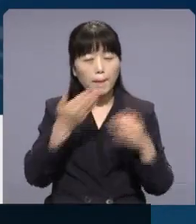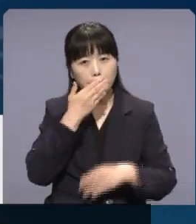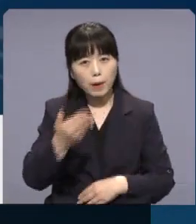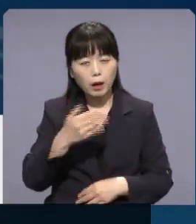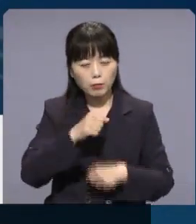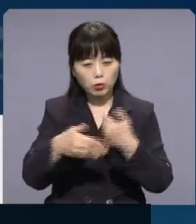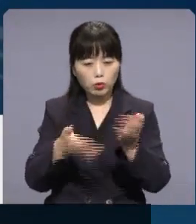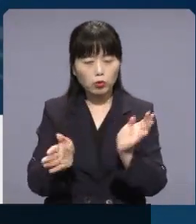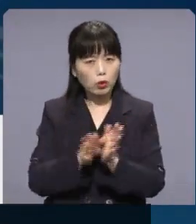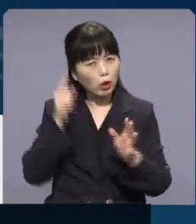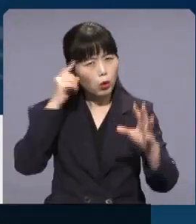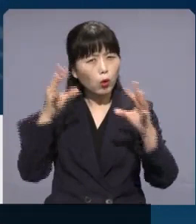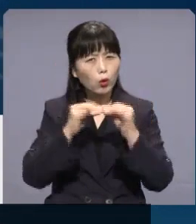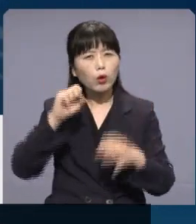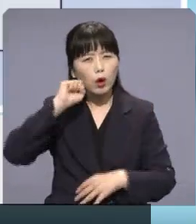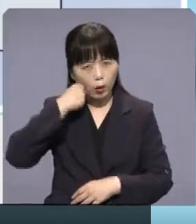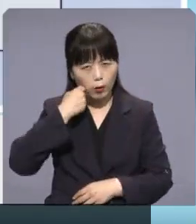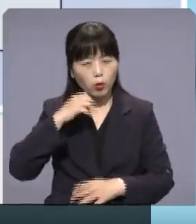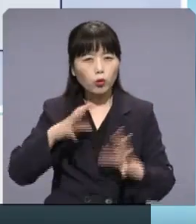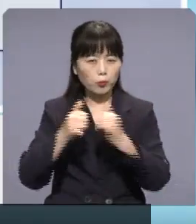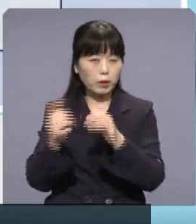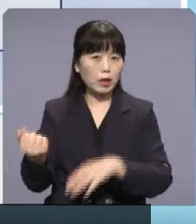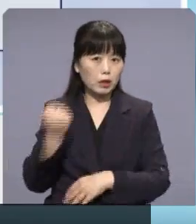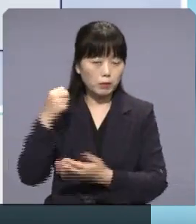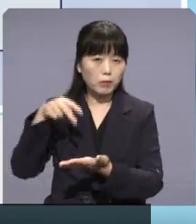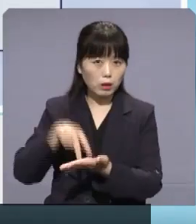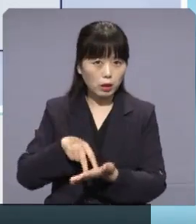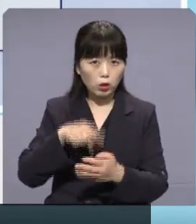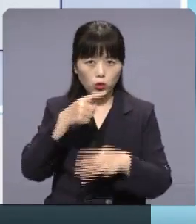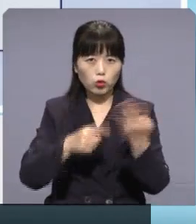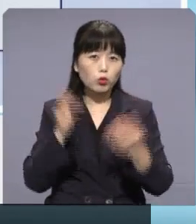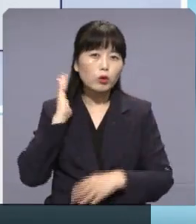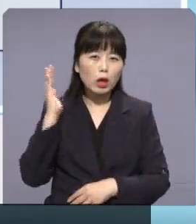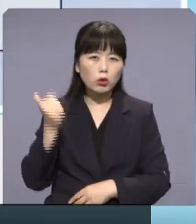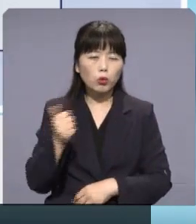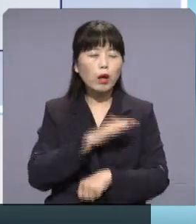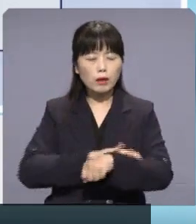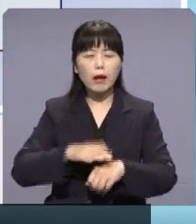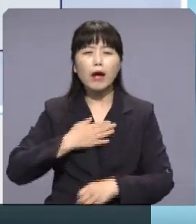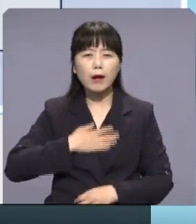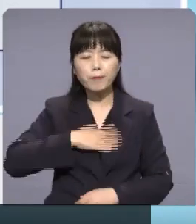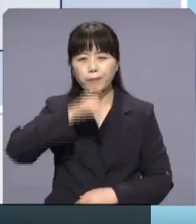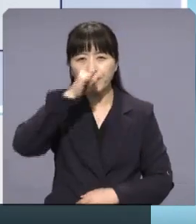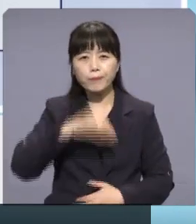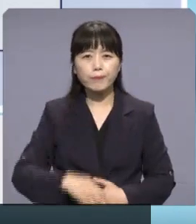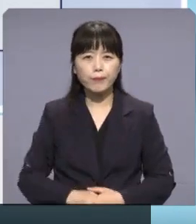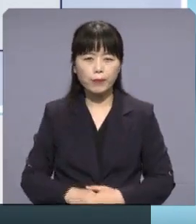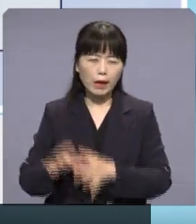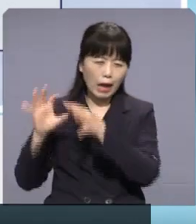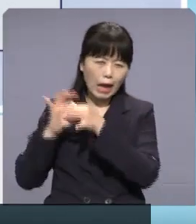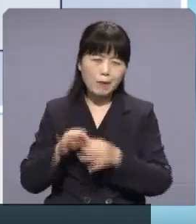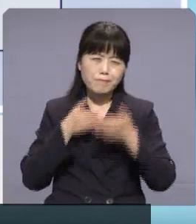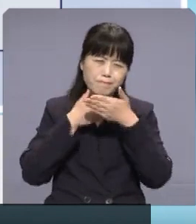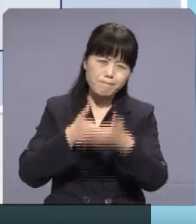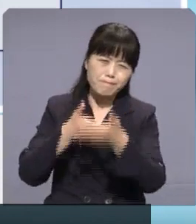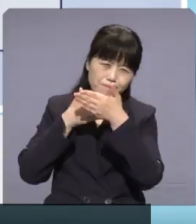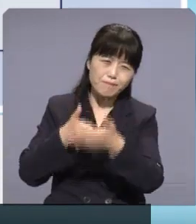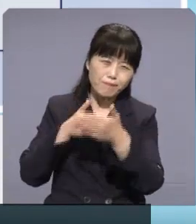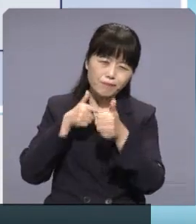선뜻 그걸 동의하기 어렵다는 걸 국민의힘이나 뭐 윤석열 대통령도 너무 잘 알지 않겠습니까? 계속 밀어붙이는 거죠.